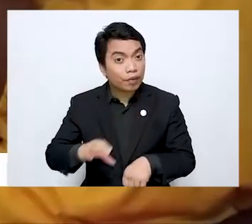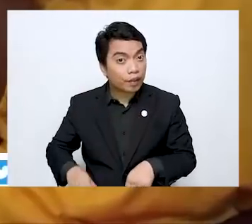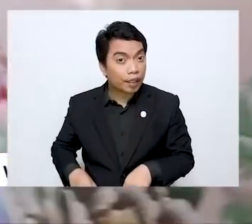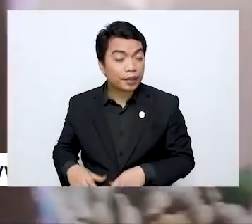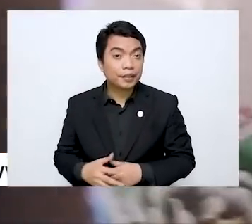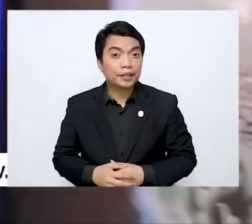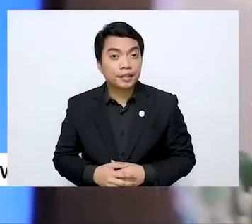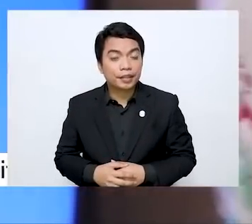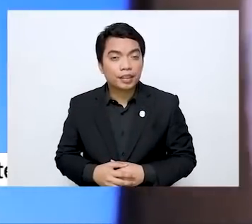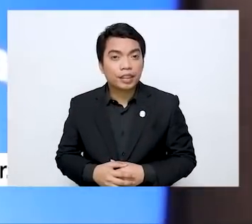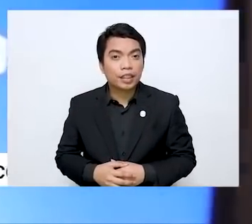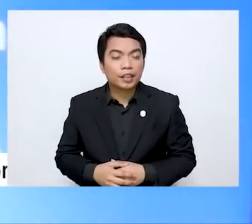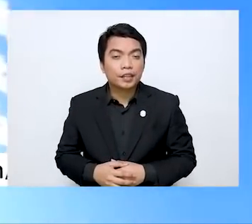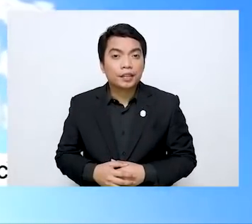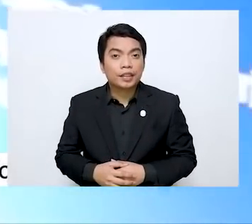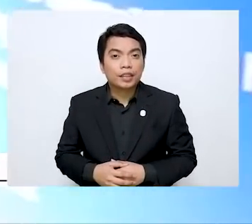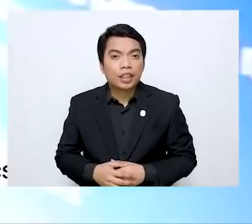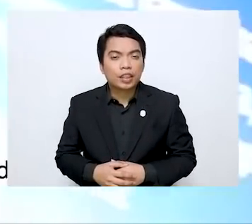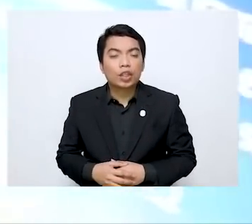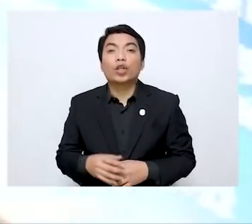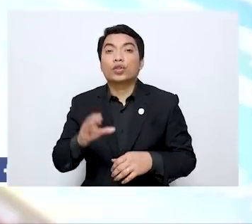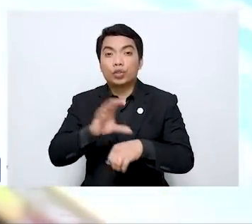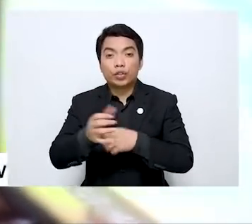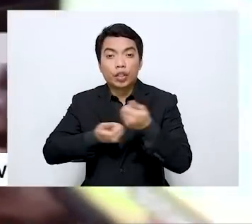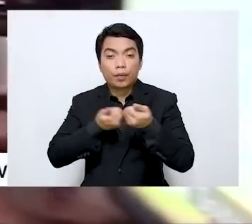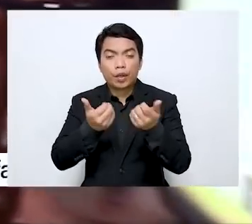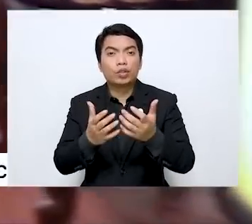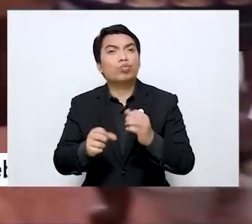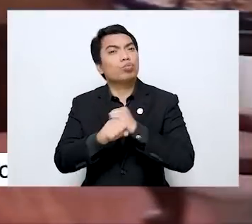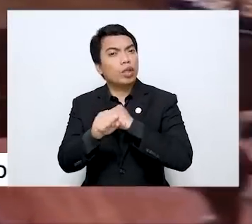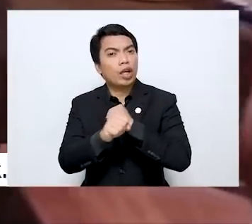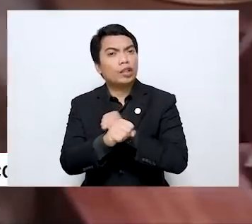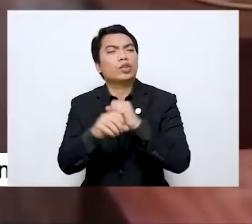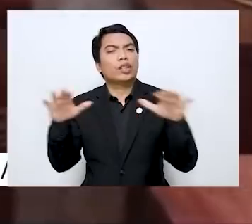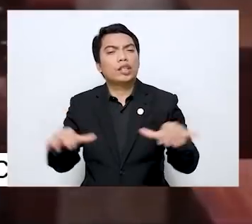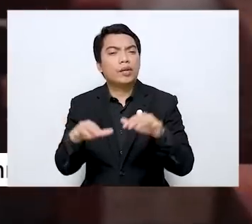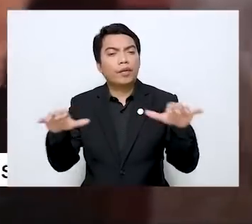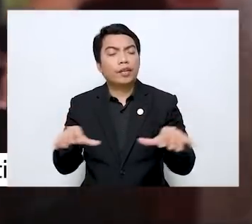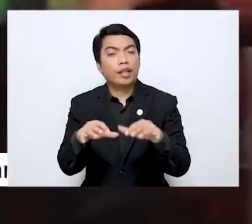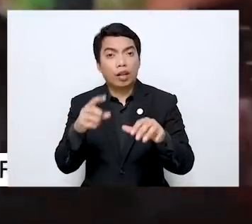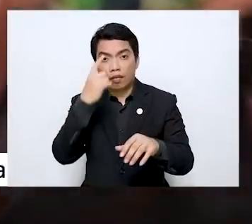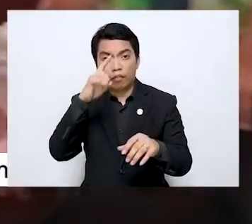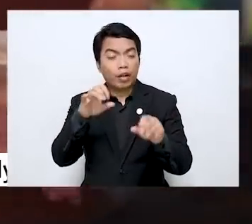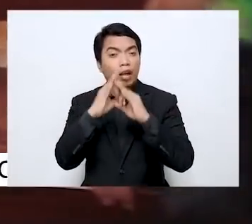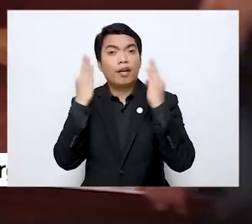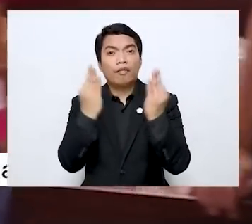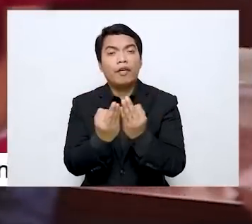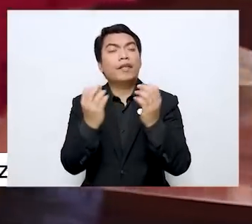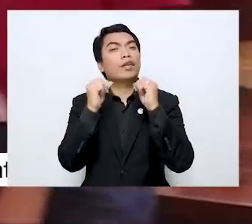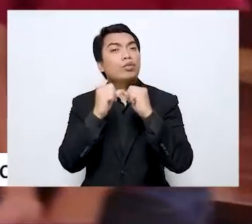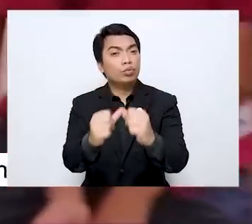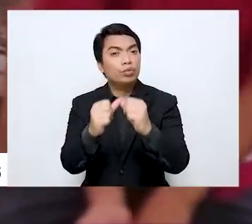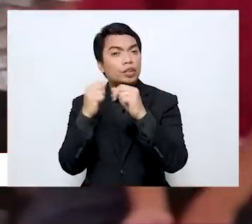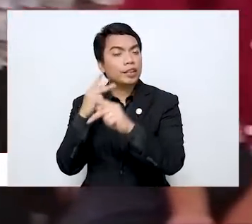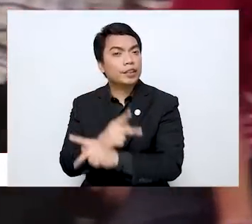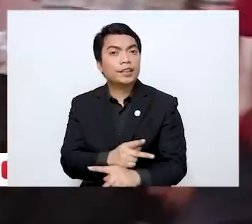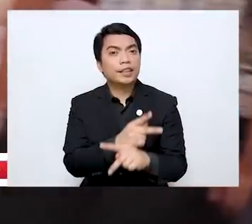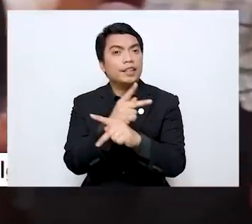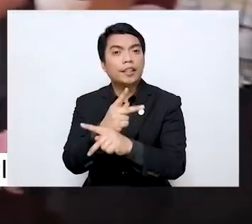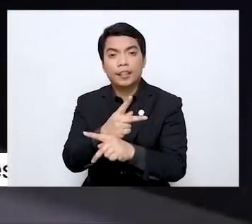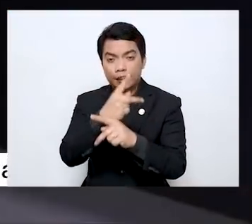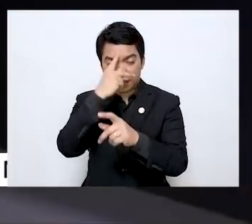Cristo, ang pamamahala ay naglulunsad ng mga aktibidad sa sambahayan upang lalong mapangalagaan ang